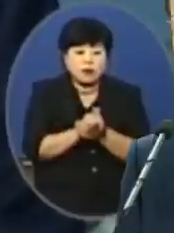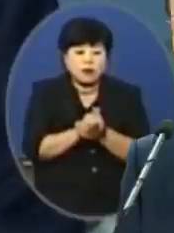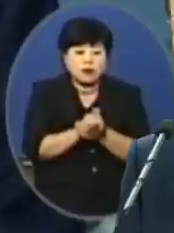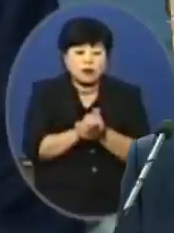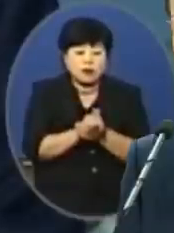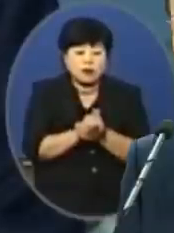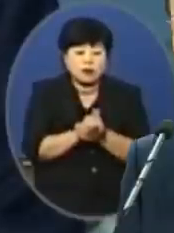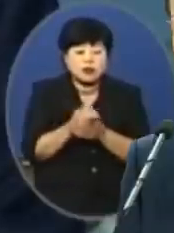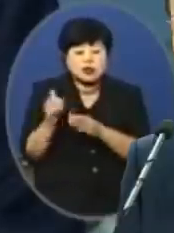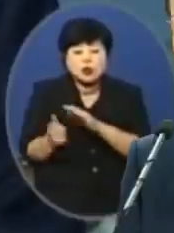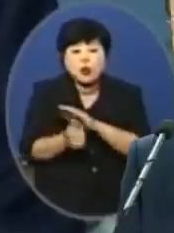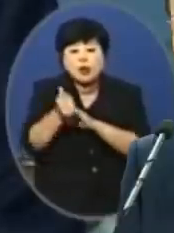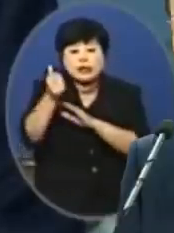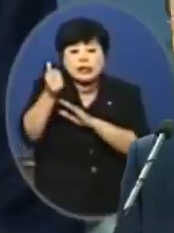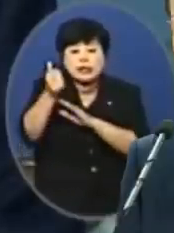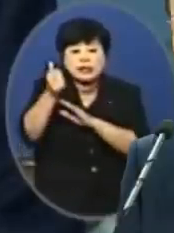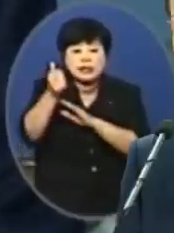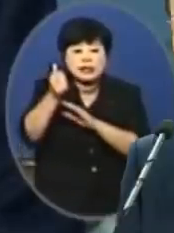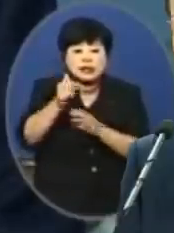우리 소원이